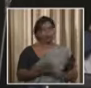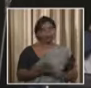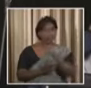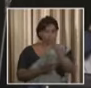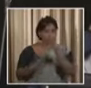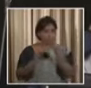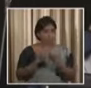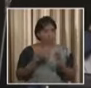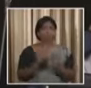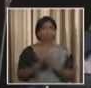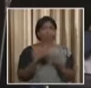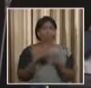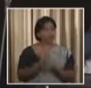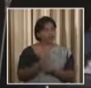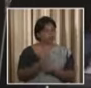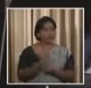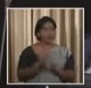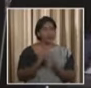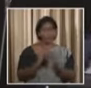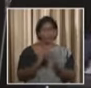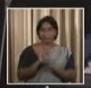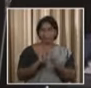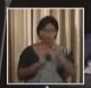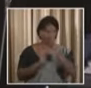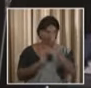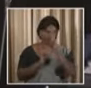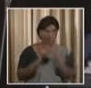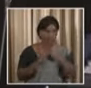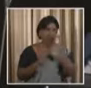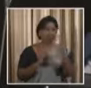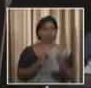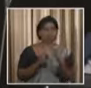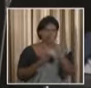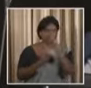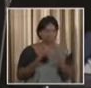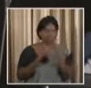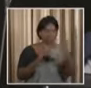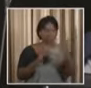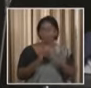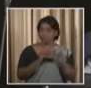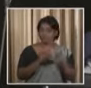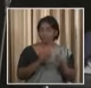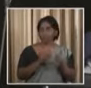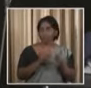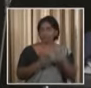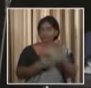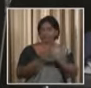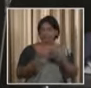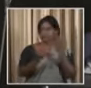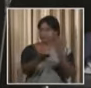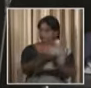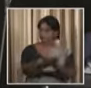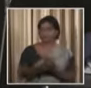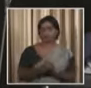වංචා දූෂණ පනත් කෙටුම් පතත් අපි තව සති දෙකක් වගේ තුනක් වැඩි මොනොත් කාලයක් තුල මේ පාර්ලිමේන්තුවට